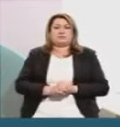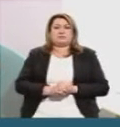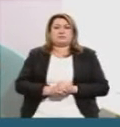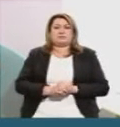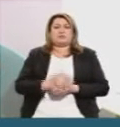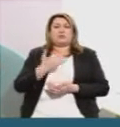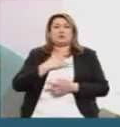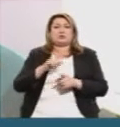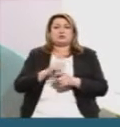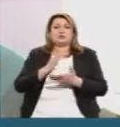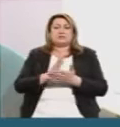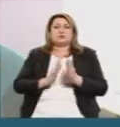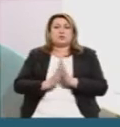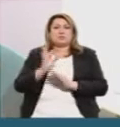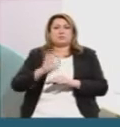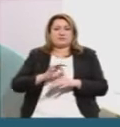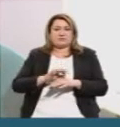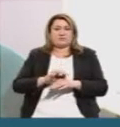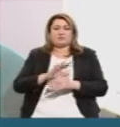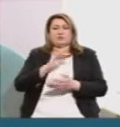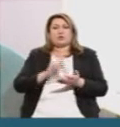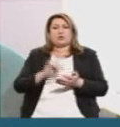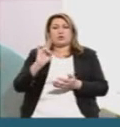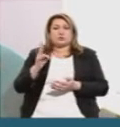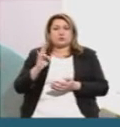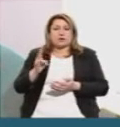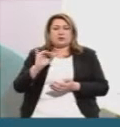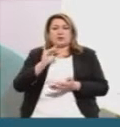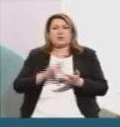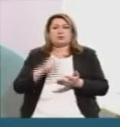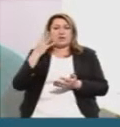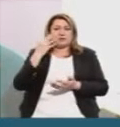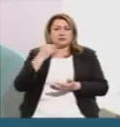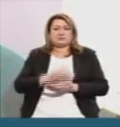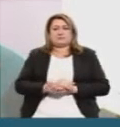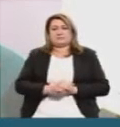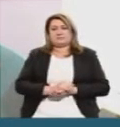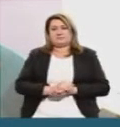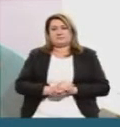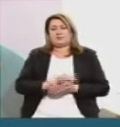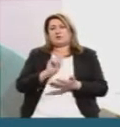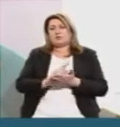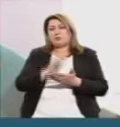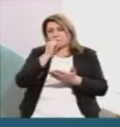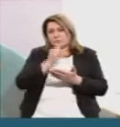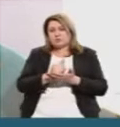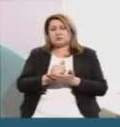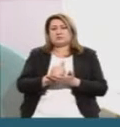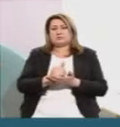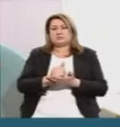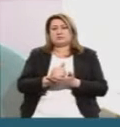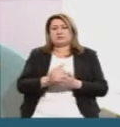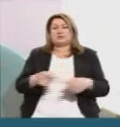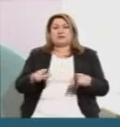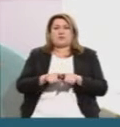нас отмечается рост заболеваемости в городе Нур-Султан и в городе Алматы. Чтобы не